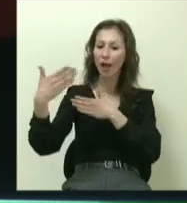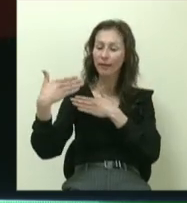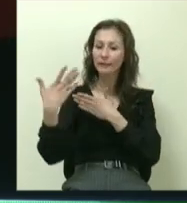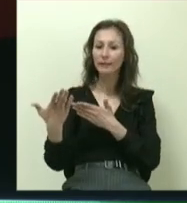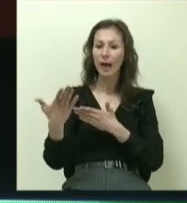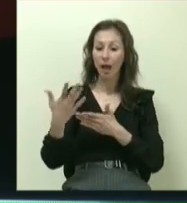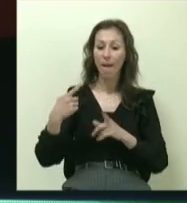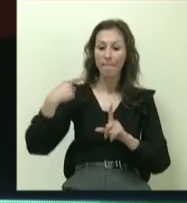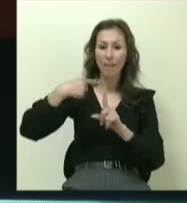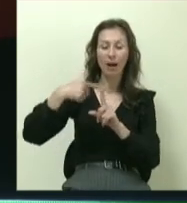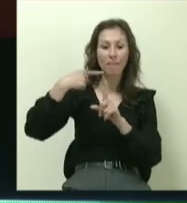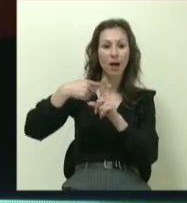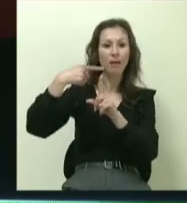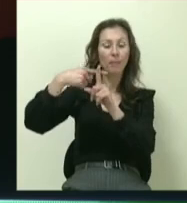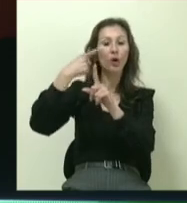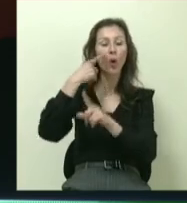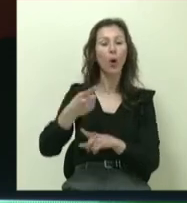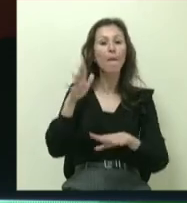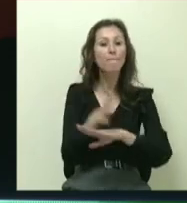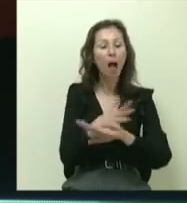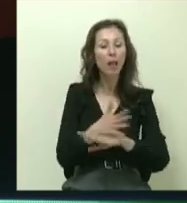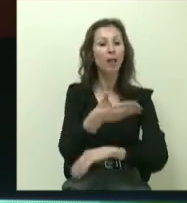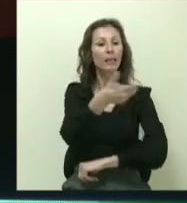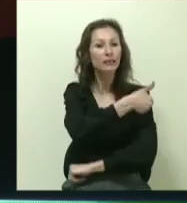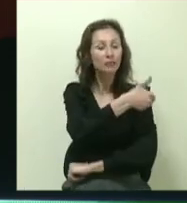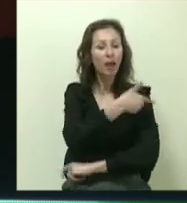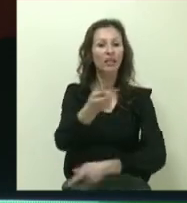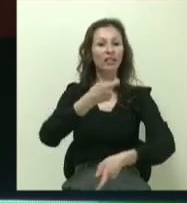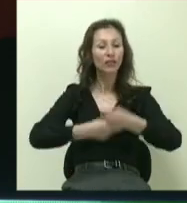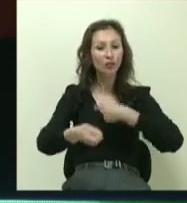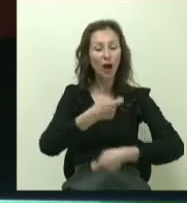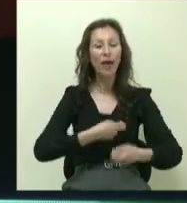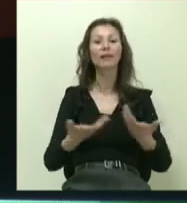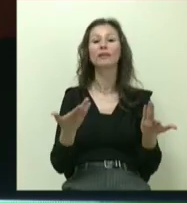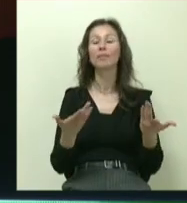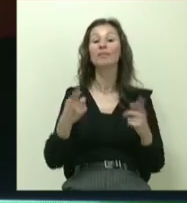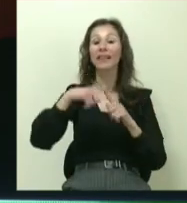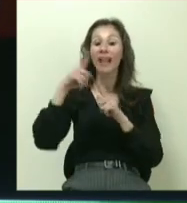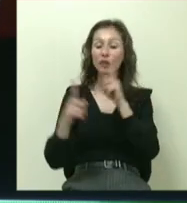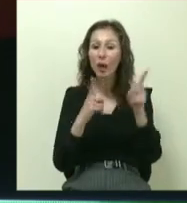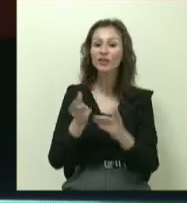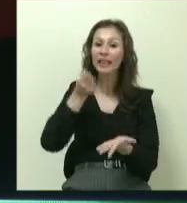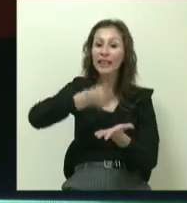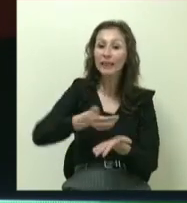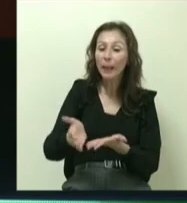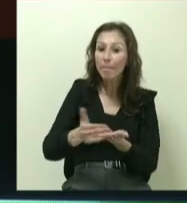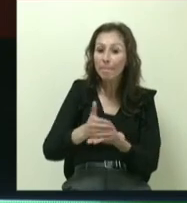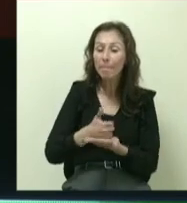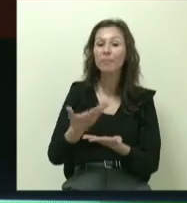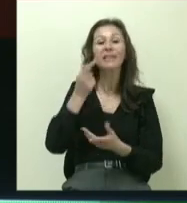giderek artan mal hizmet Ticaret mal hizmet teknoloji yatırım